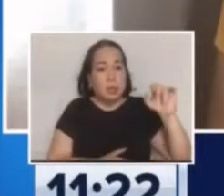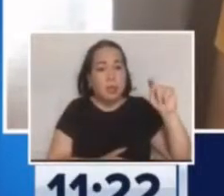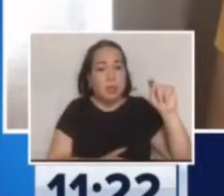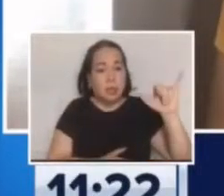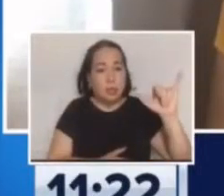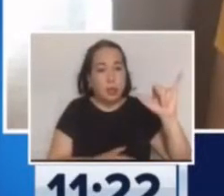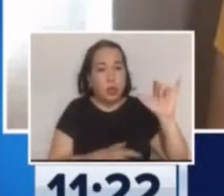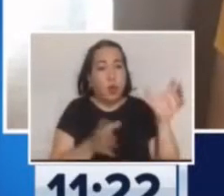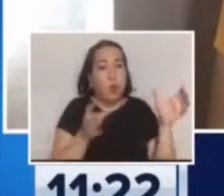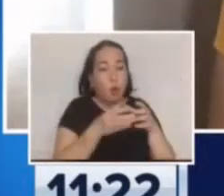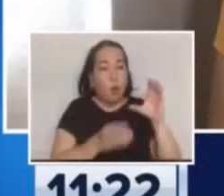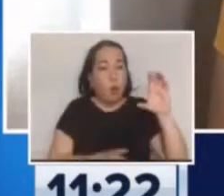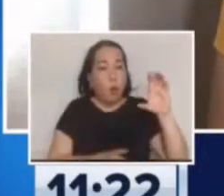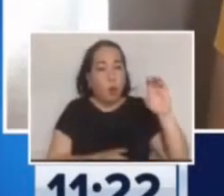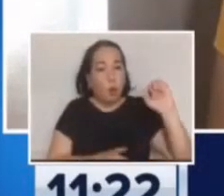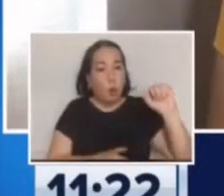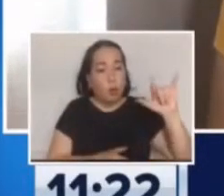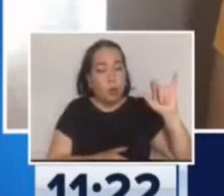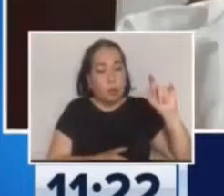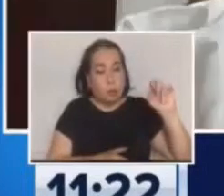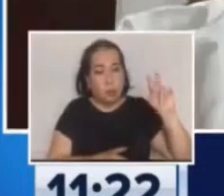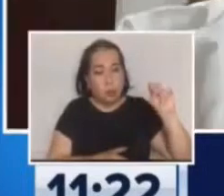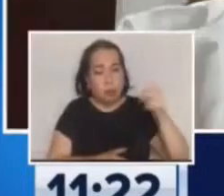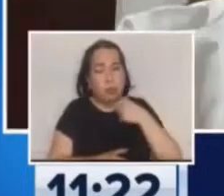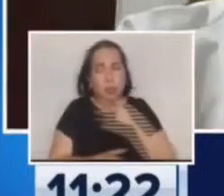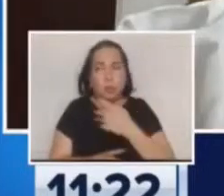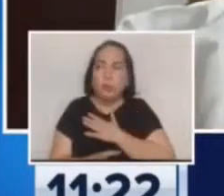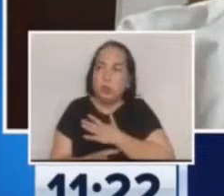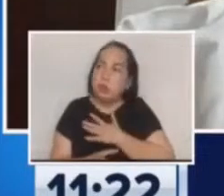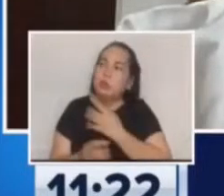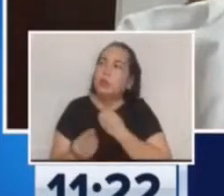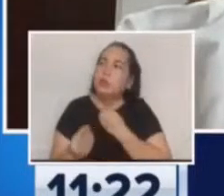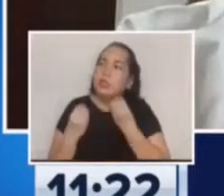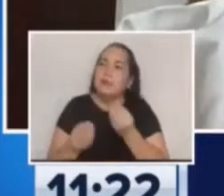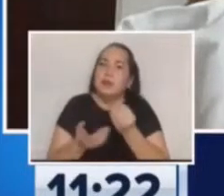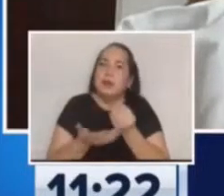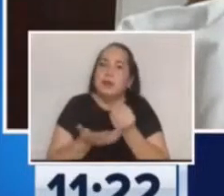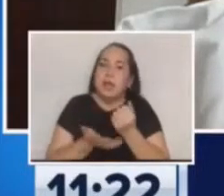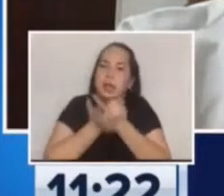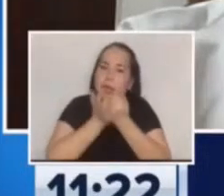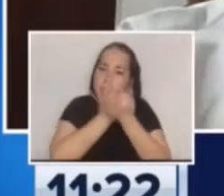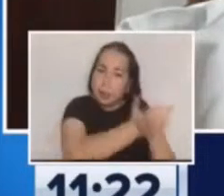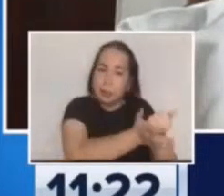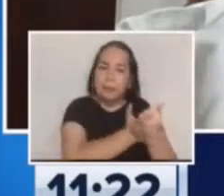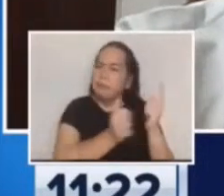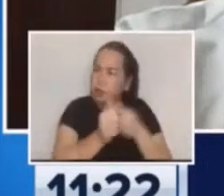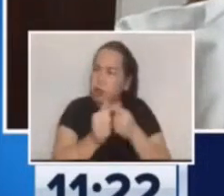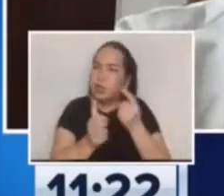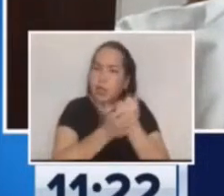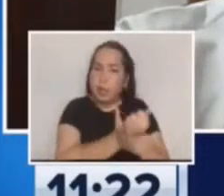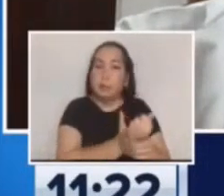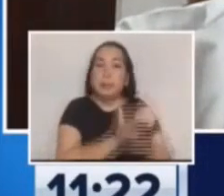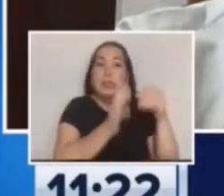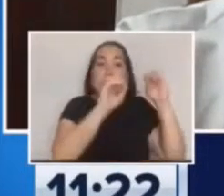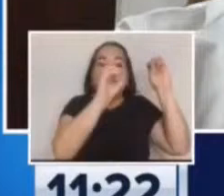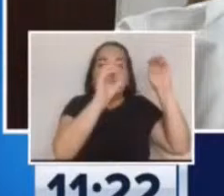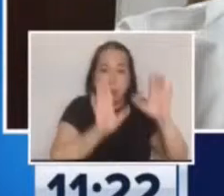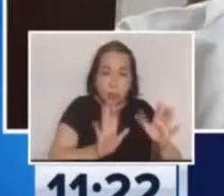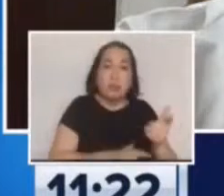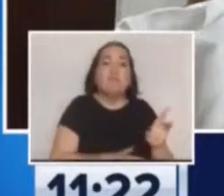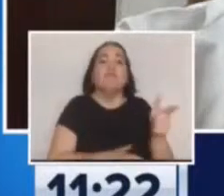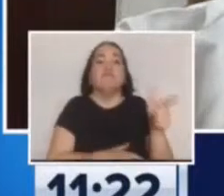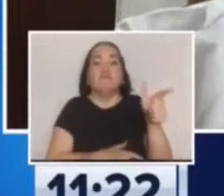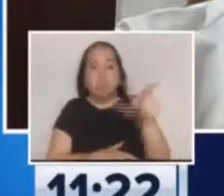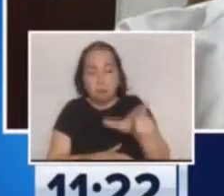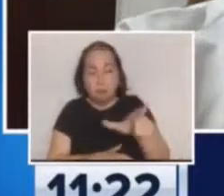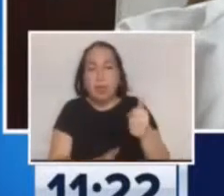Well, ngayon ay nakikipag-usap ang Department of Education sa mga telecommunication companies natin, and we will